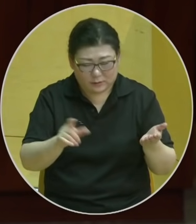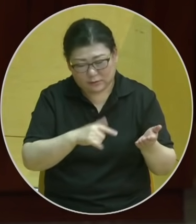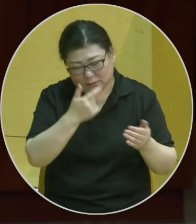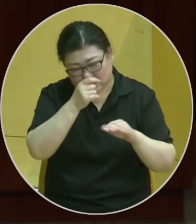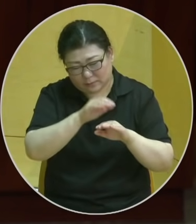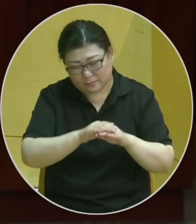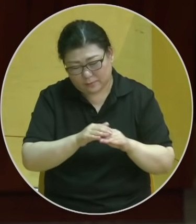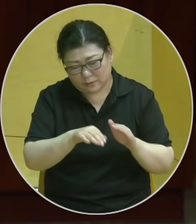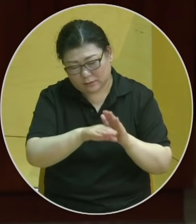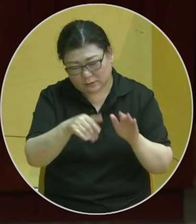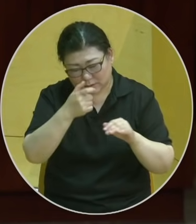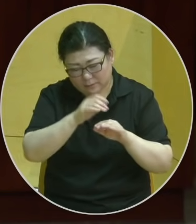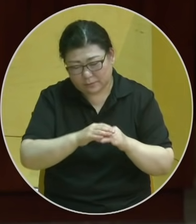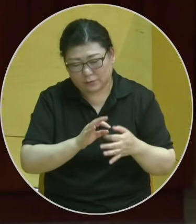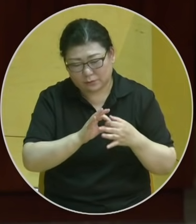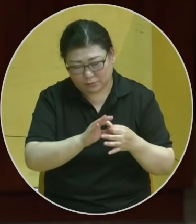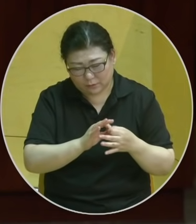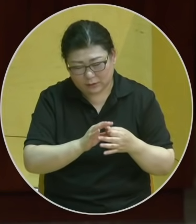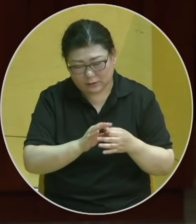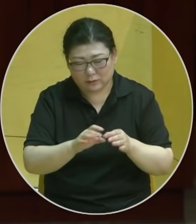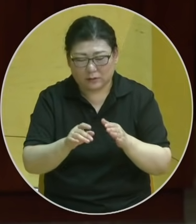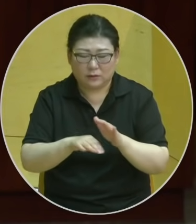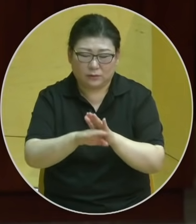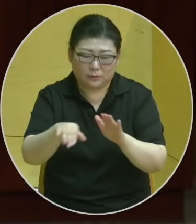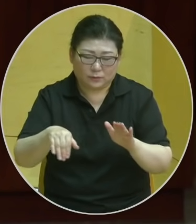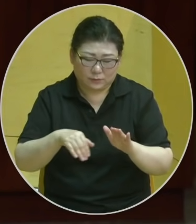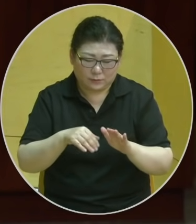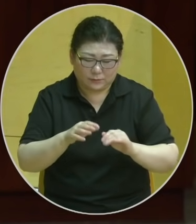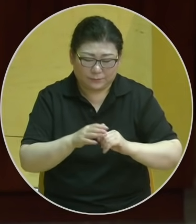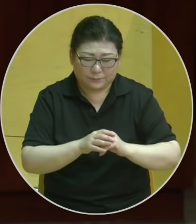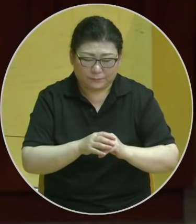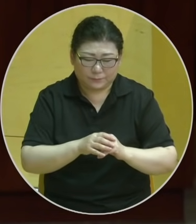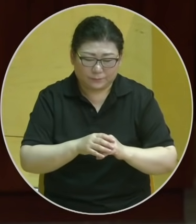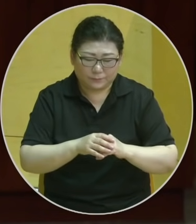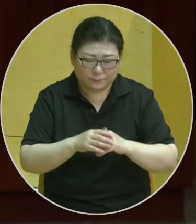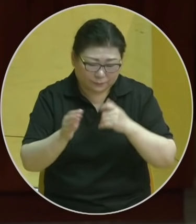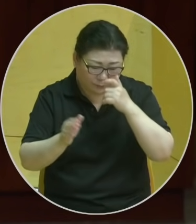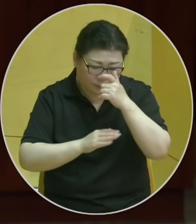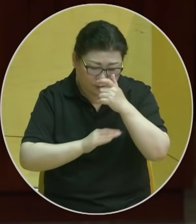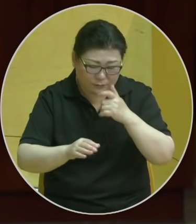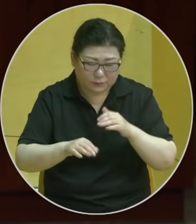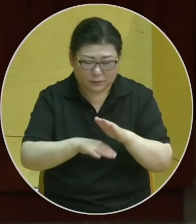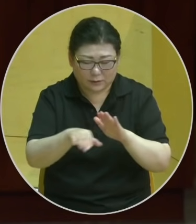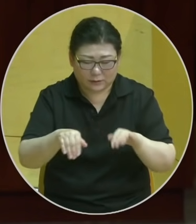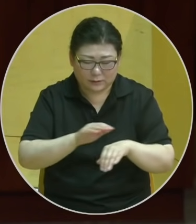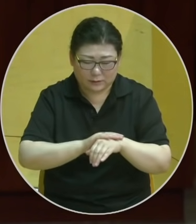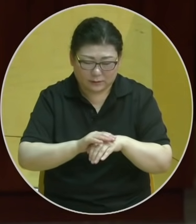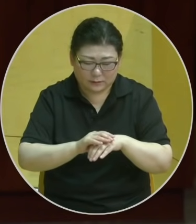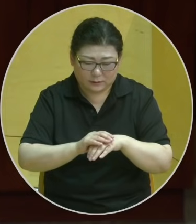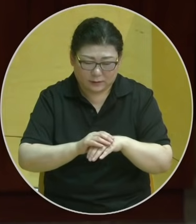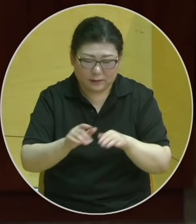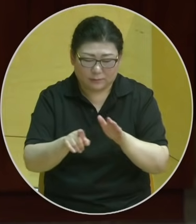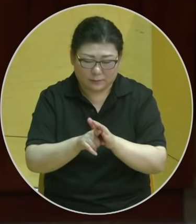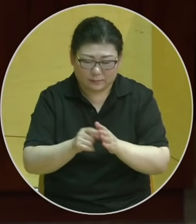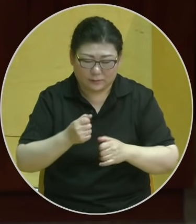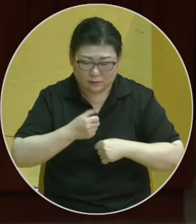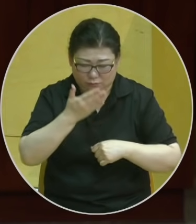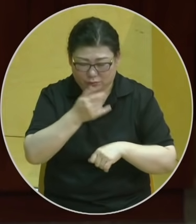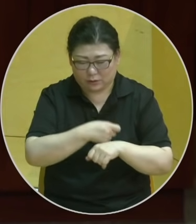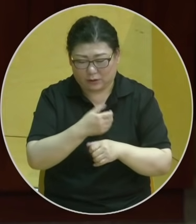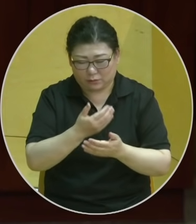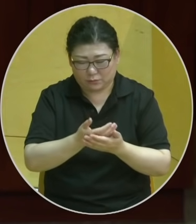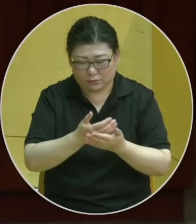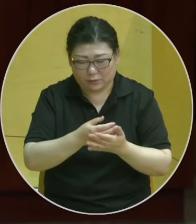더하여지고 그 믿음의 유산이 잘 지켜질 수 있도록 하여 주시옵소서. 비태간수 집사와 군사님들의 교육훈련을